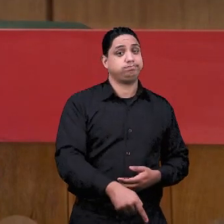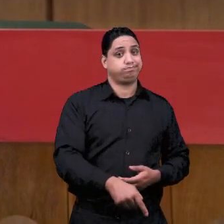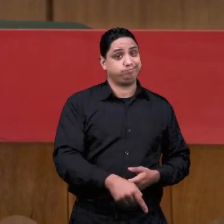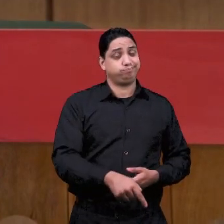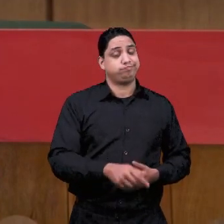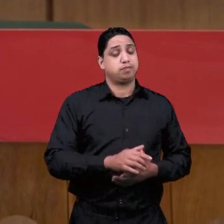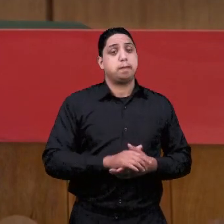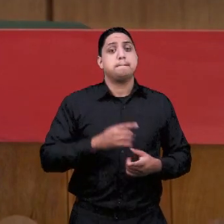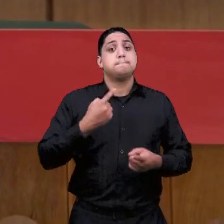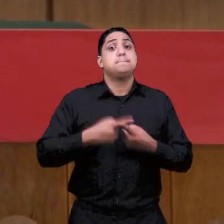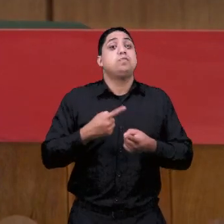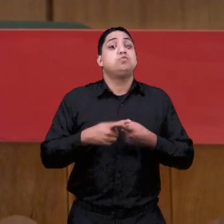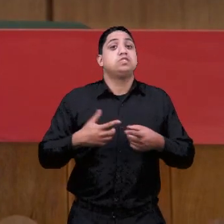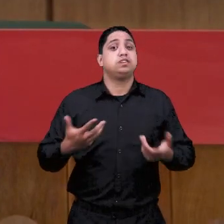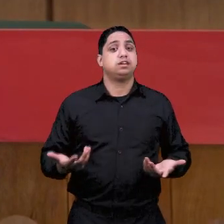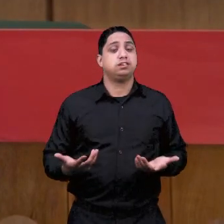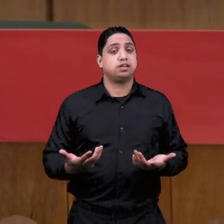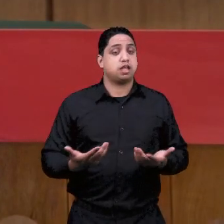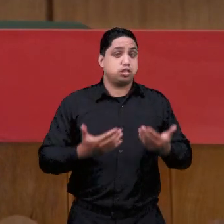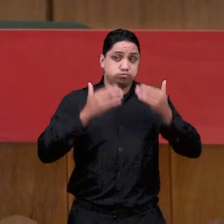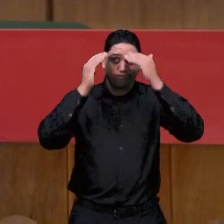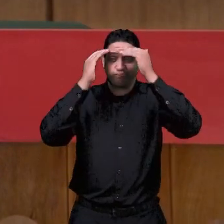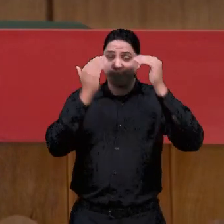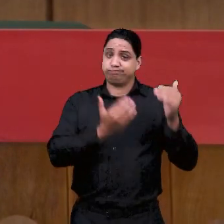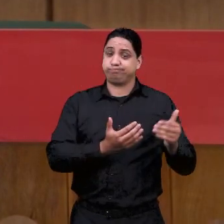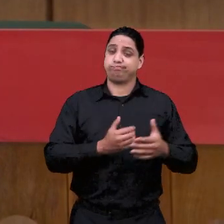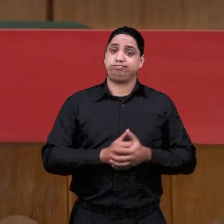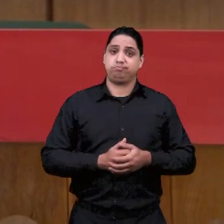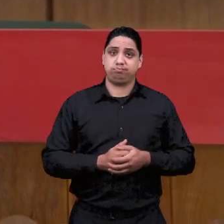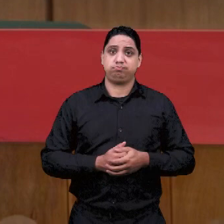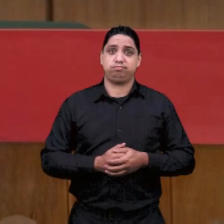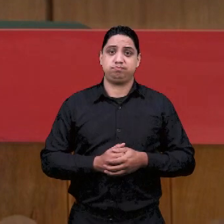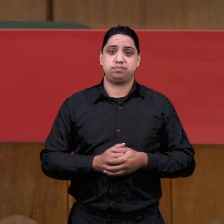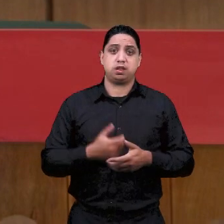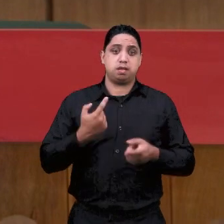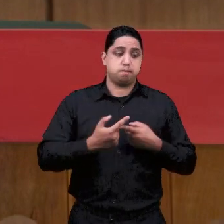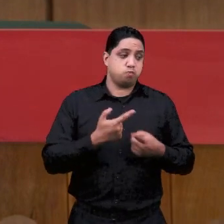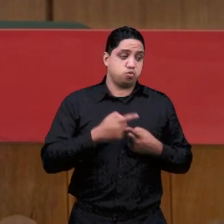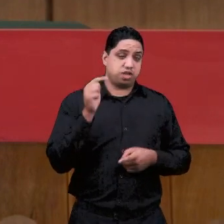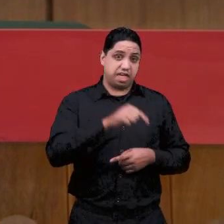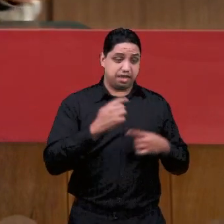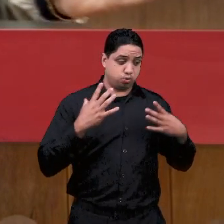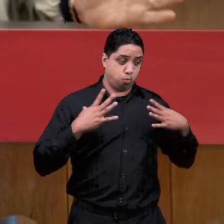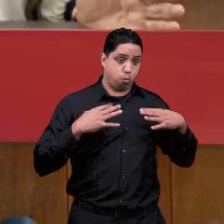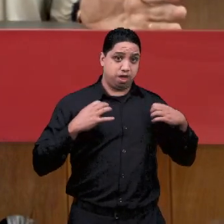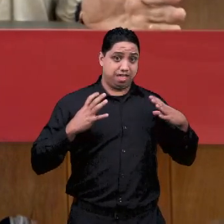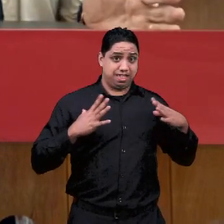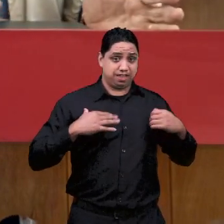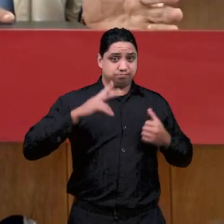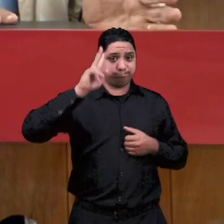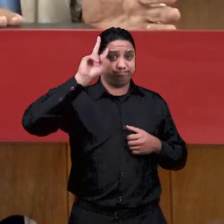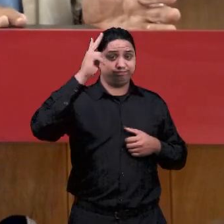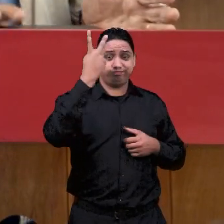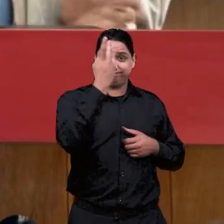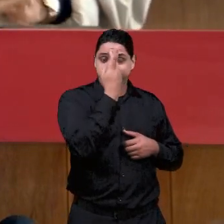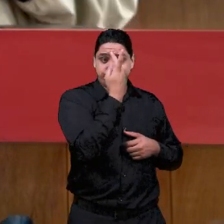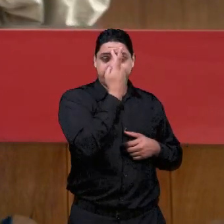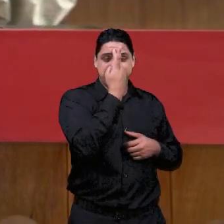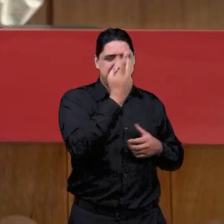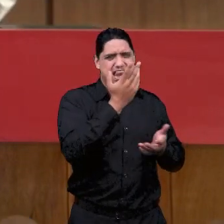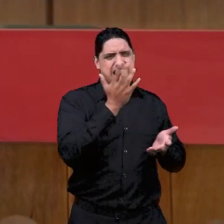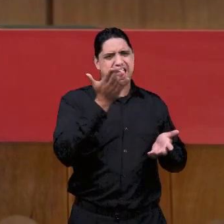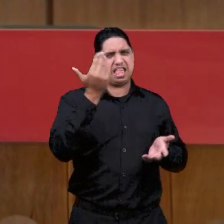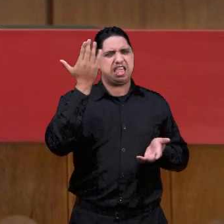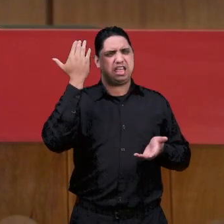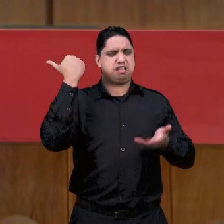dans les ténèbres. Pourquoi? Parce que il fait partie d'une rébellion qui venait depuis le début. C'est pas une